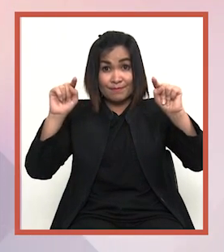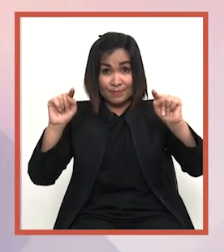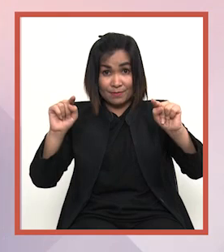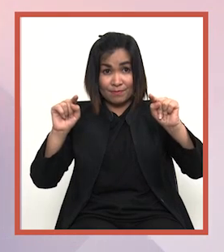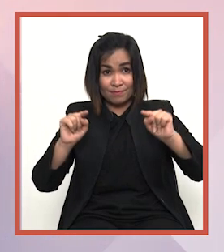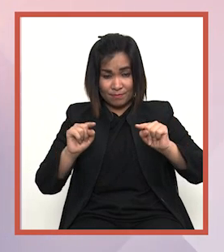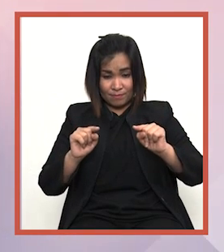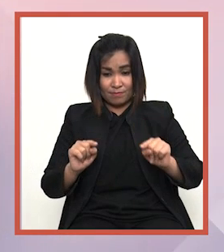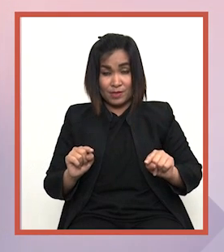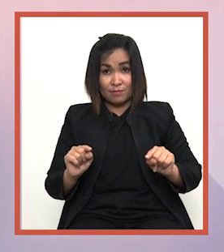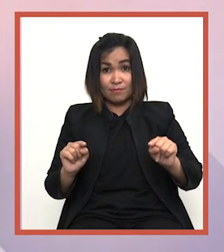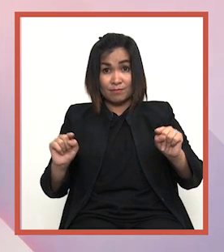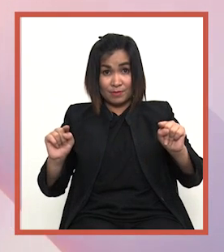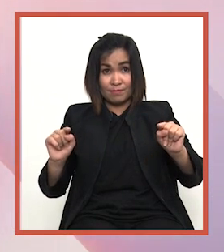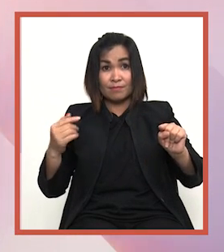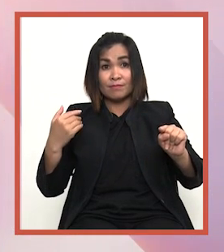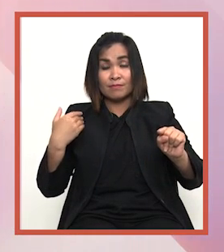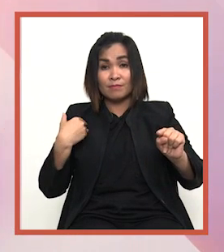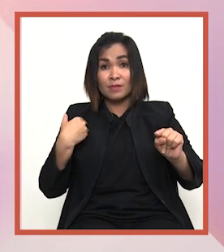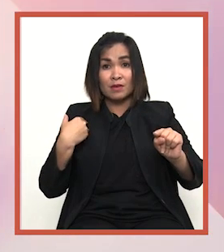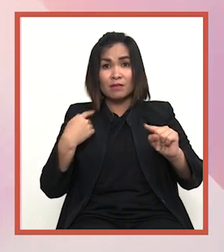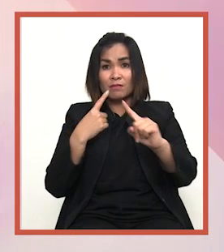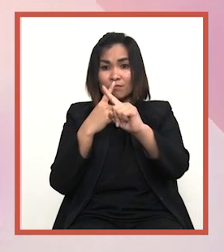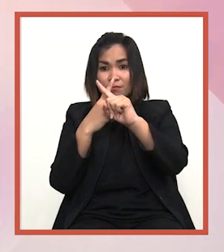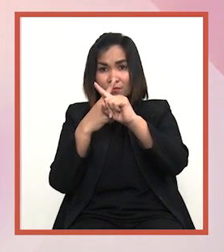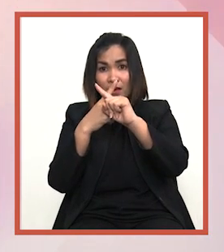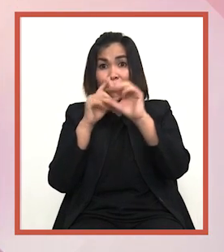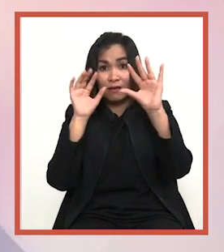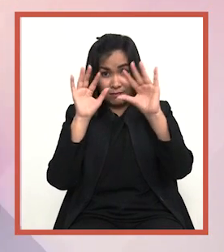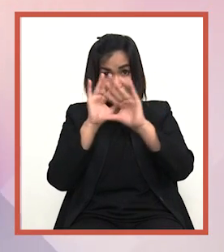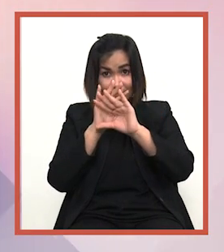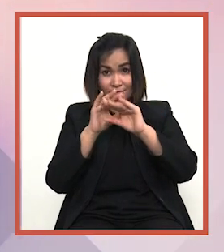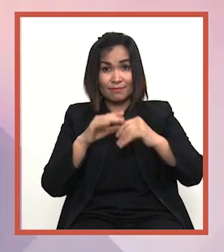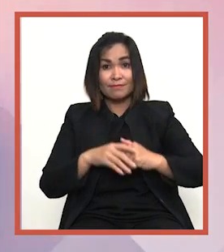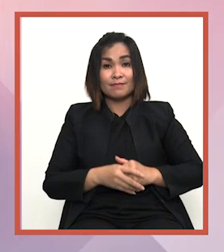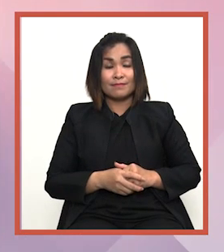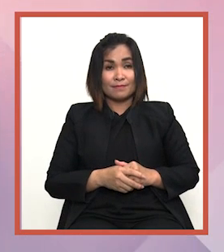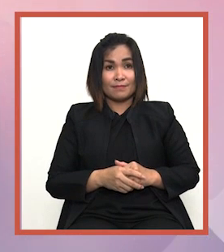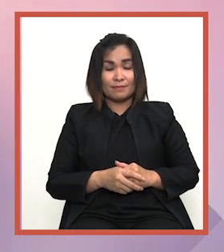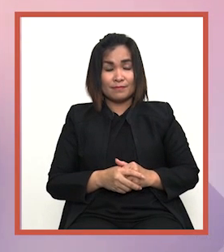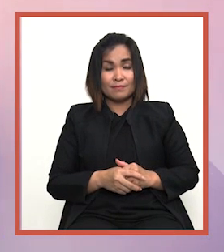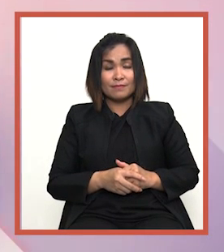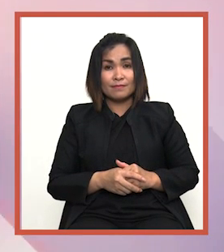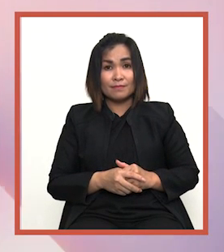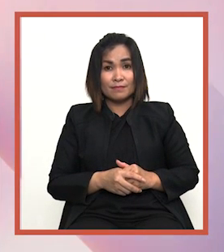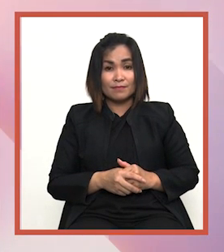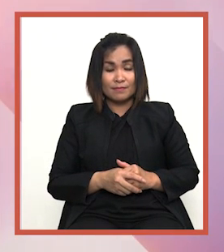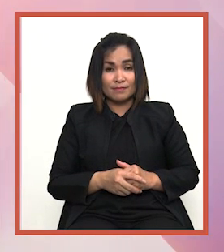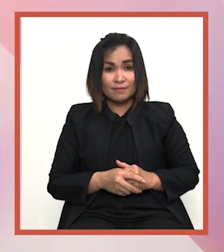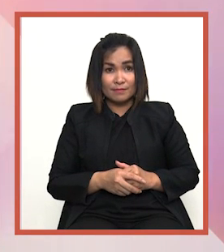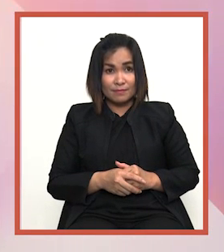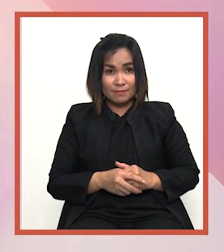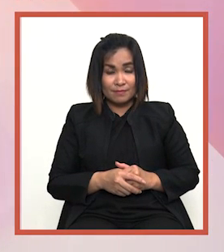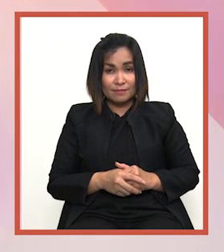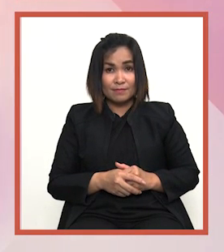ครับแล้วก็จะมีกากบาทนะครับนะทั้ง4มุมนะทำฉากนะครับ45องศาอยู่นะ